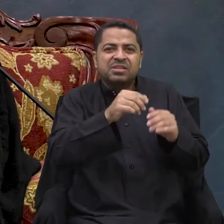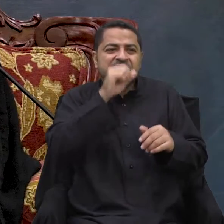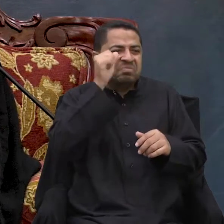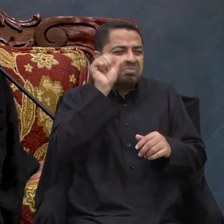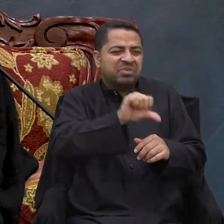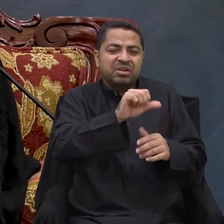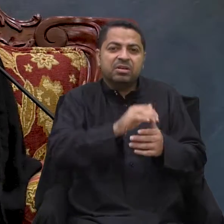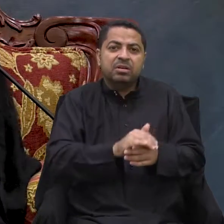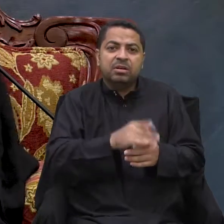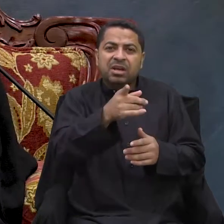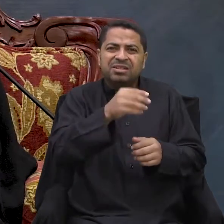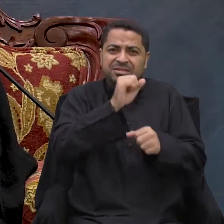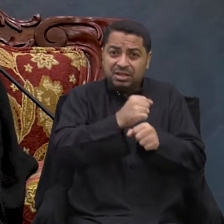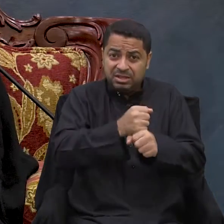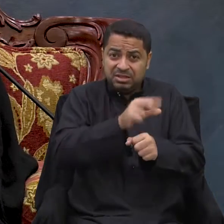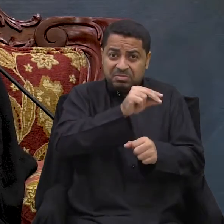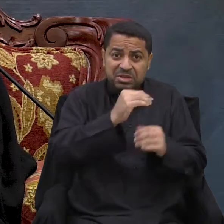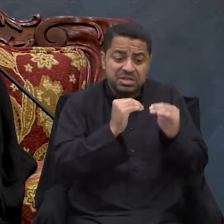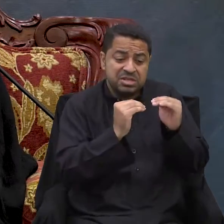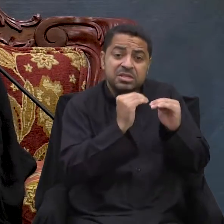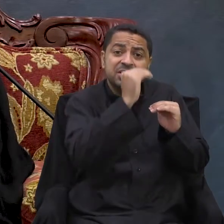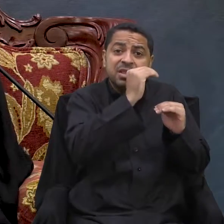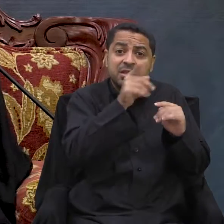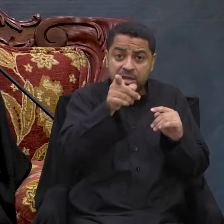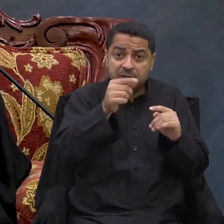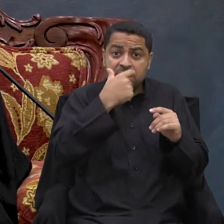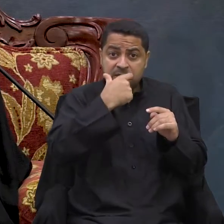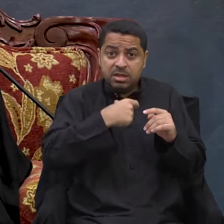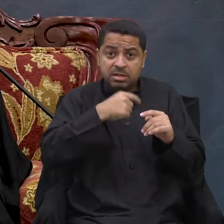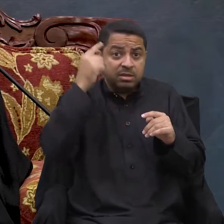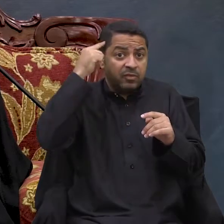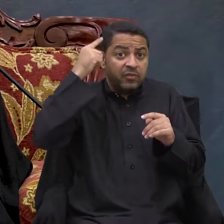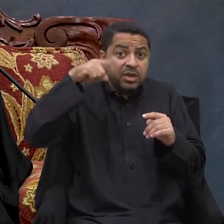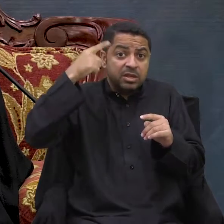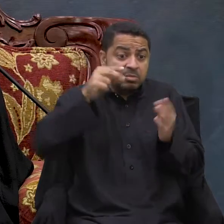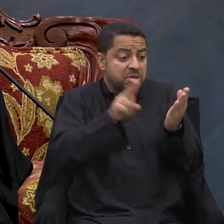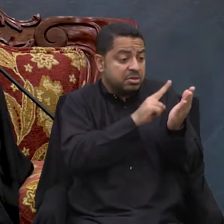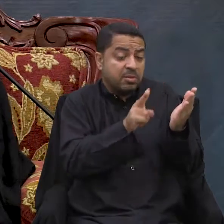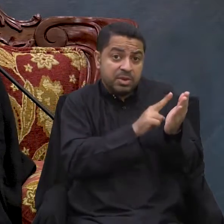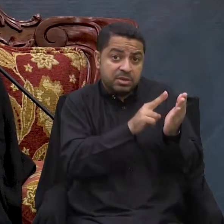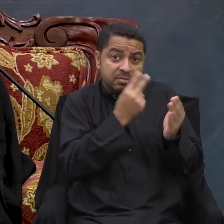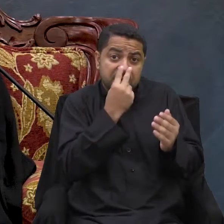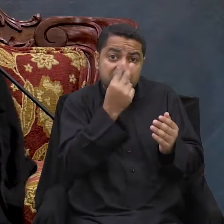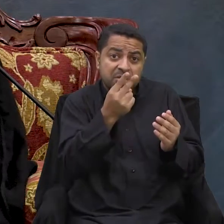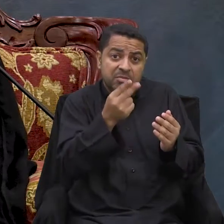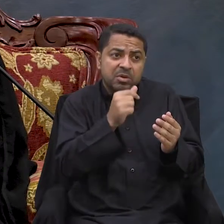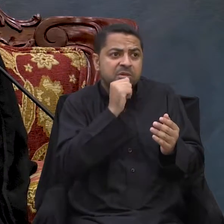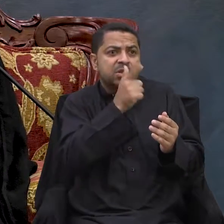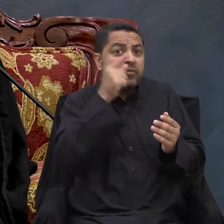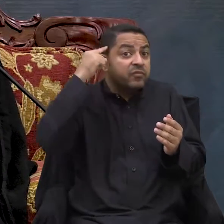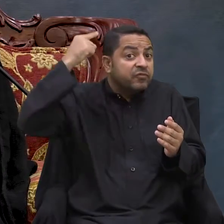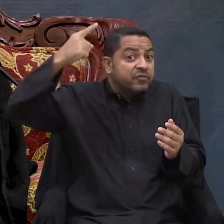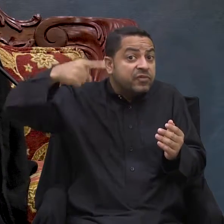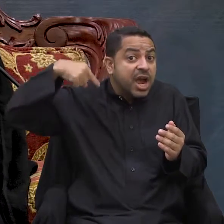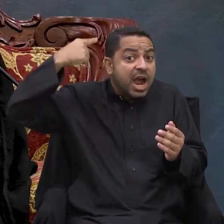ذاك جهده بهذا المقدار. أنت صاحب النظريات، أنت صاحب